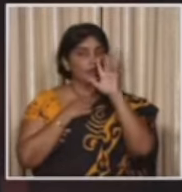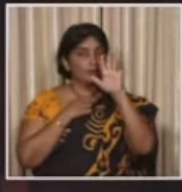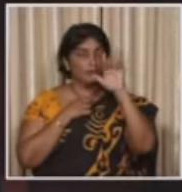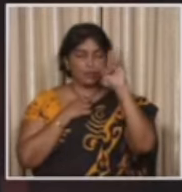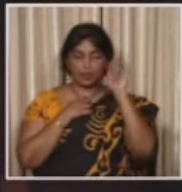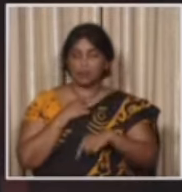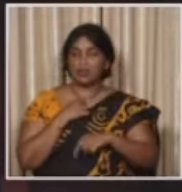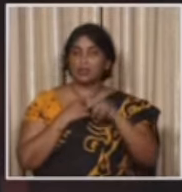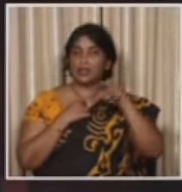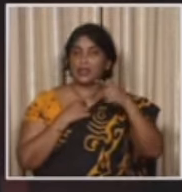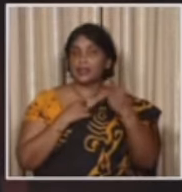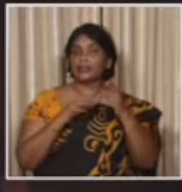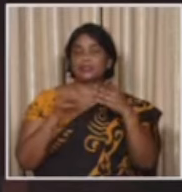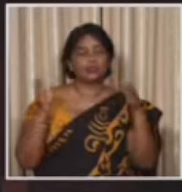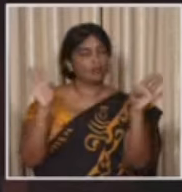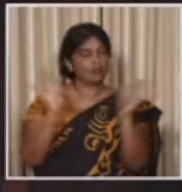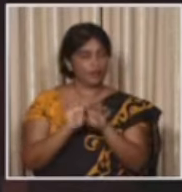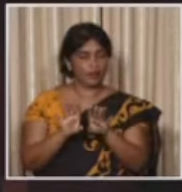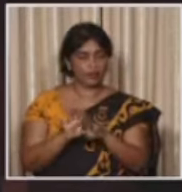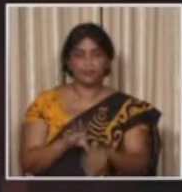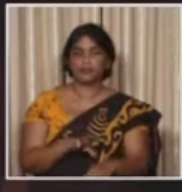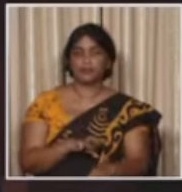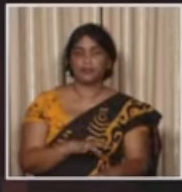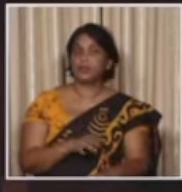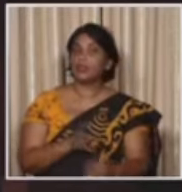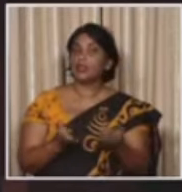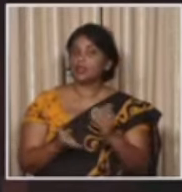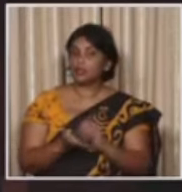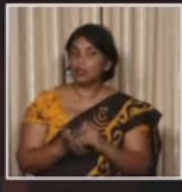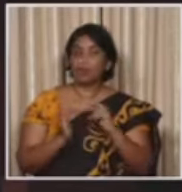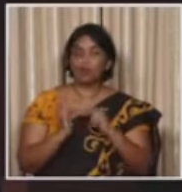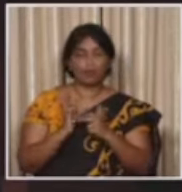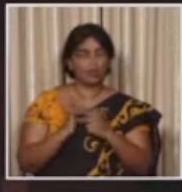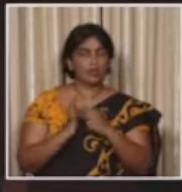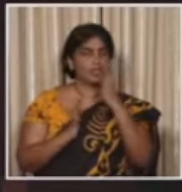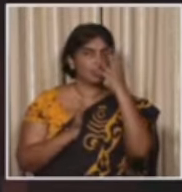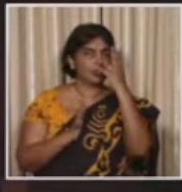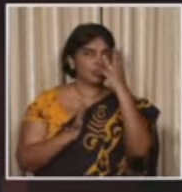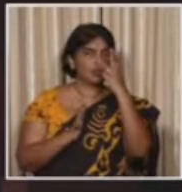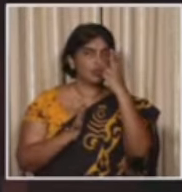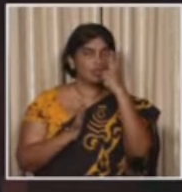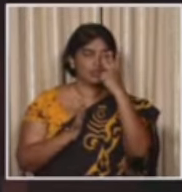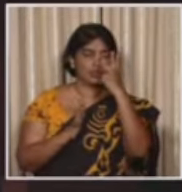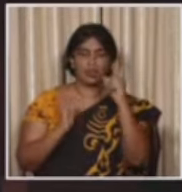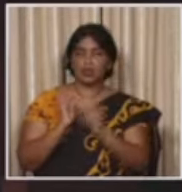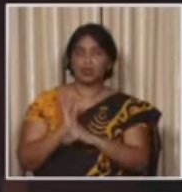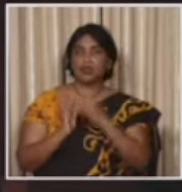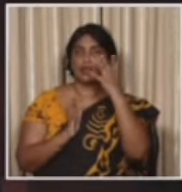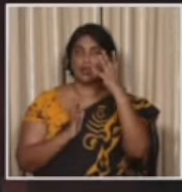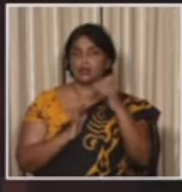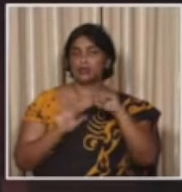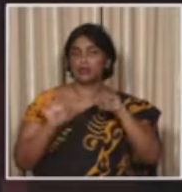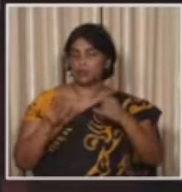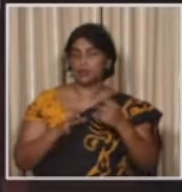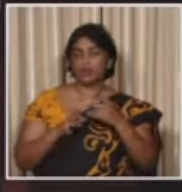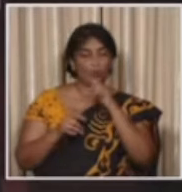59,100ක් තාවකාලිකව වැහිලා, තවත් ව්‍යාපාර 204,100ක් ස්ථිර වශයෙන්